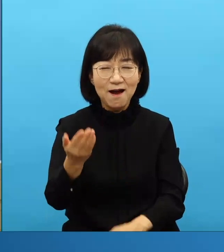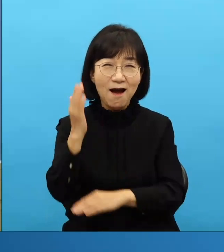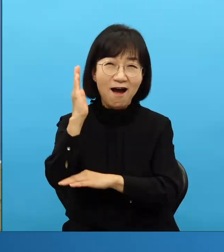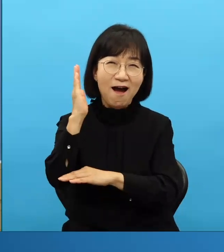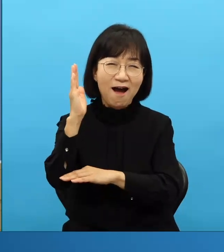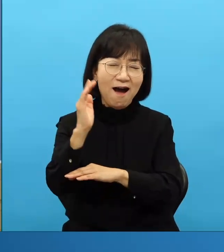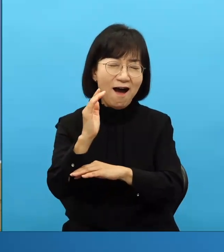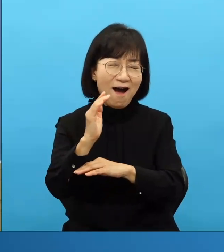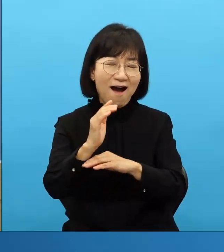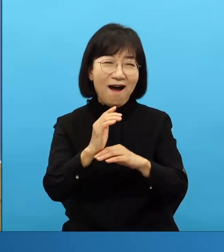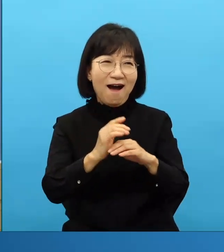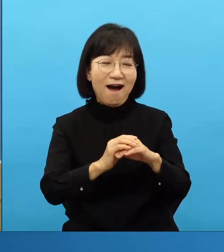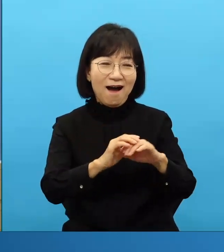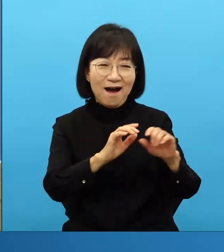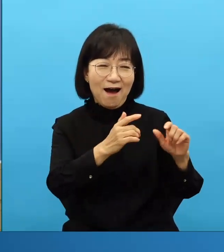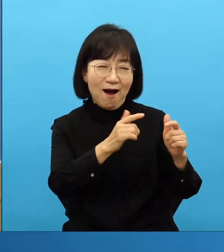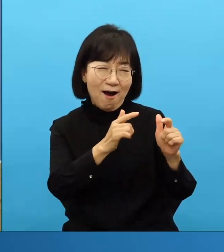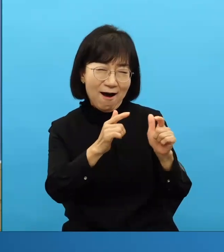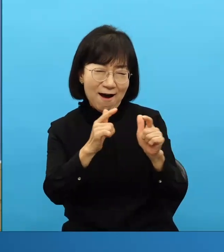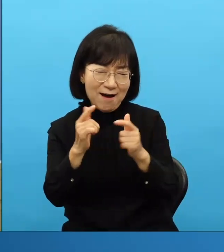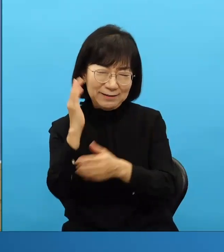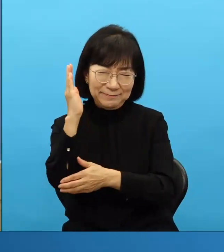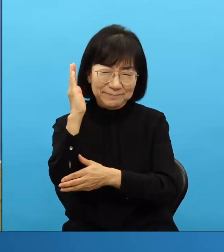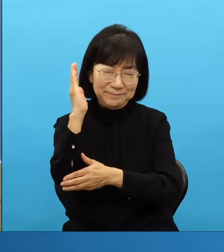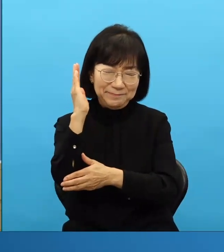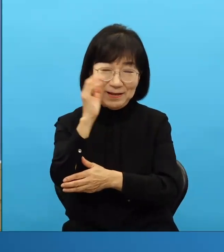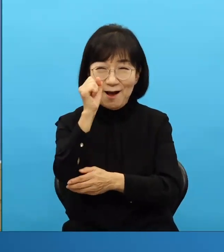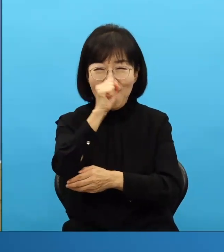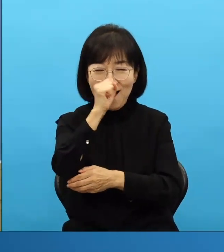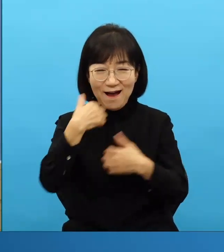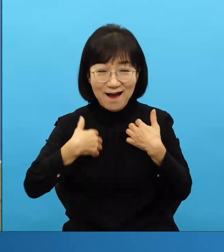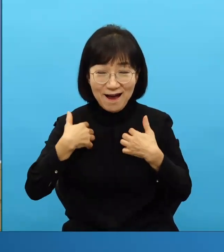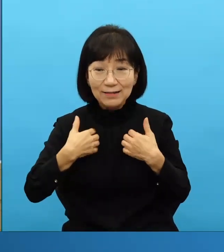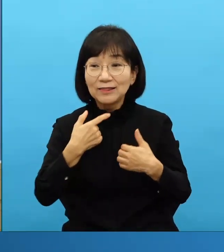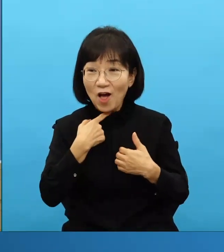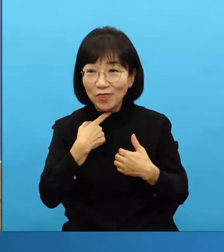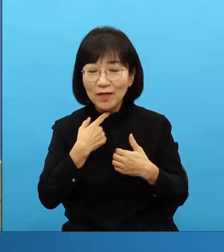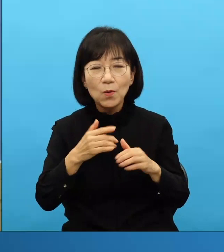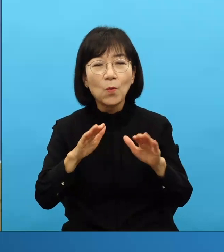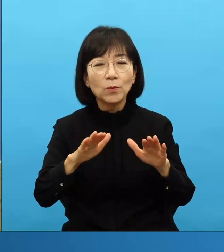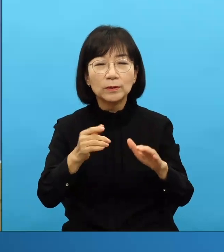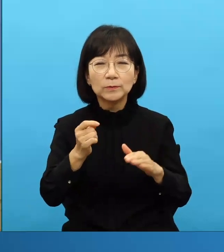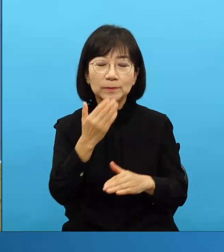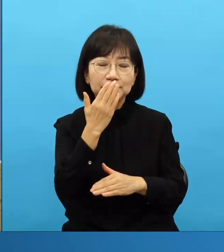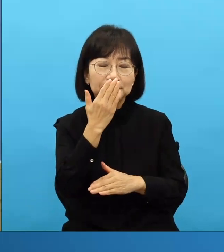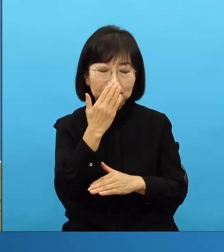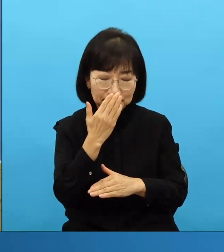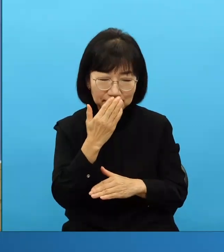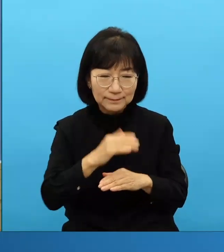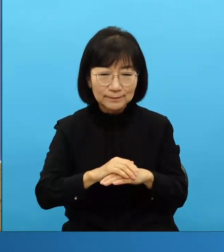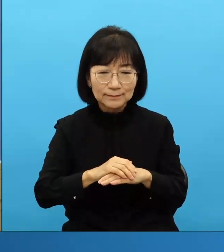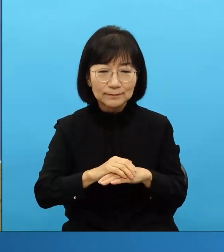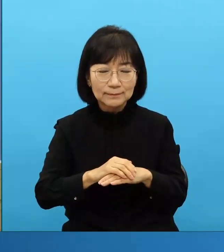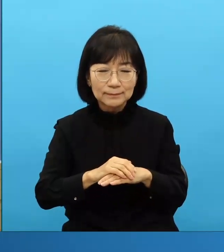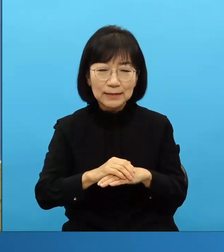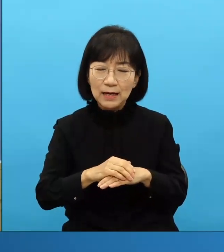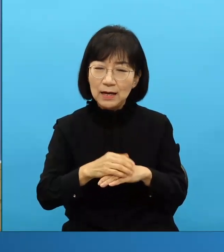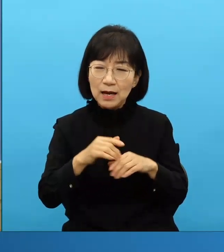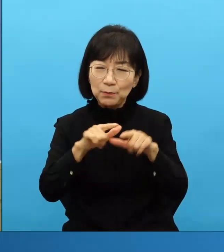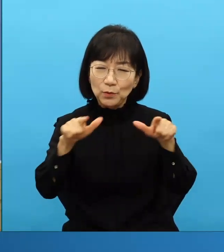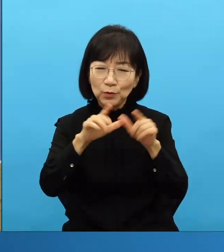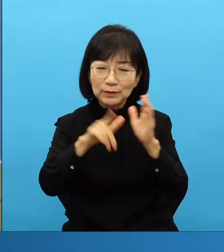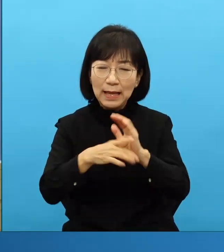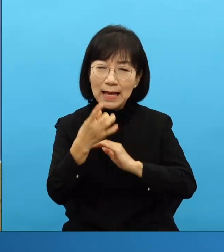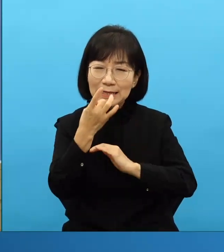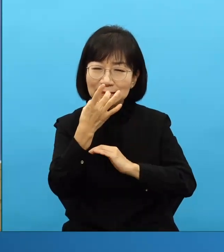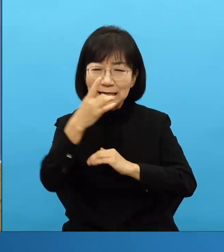그냥 죽을 드시는 시간이다. You know, you've 그렇게 always 생각하시면 had 돼요. a feast of worship all the time, but today may just think of it as like more,